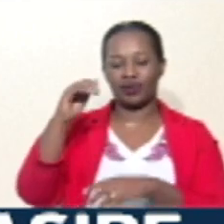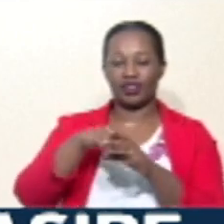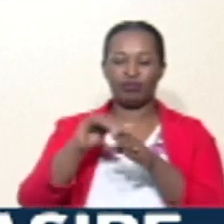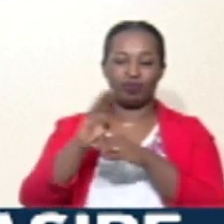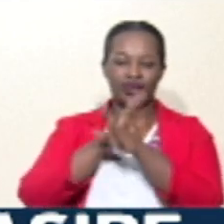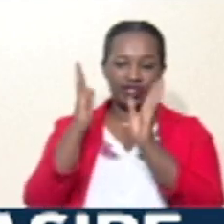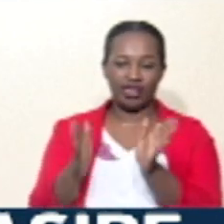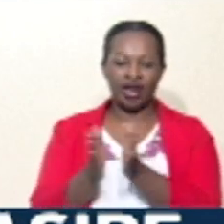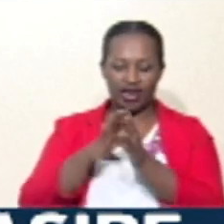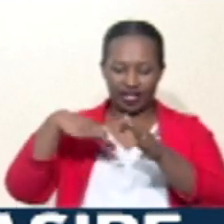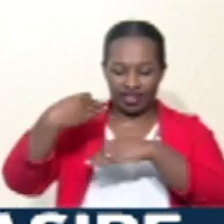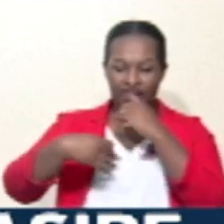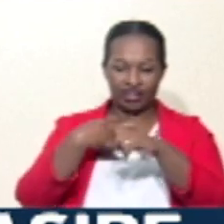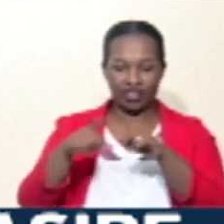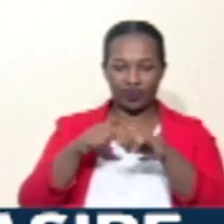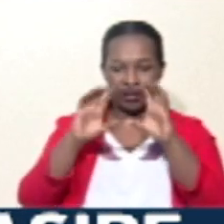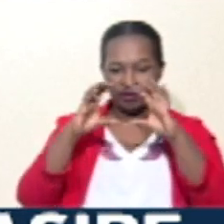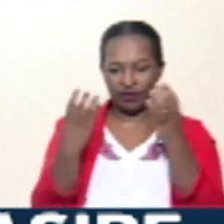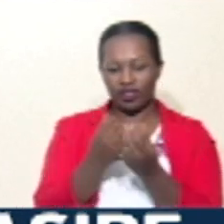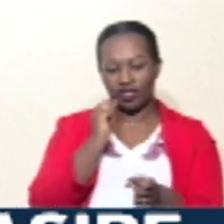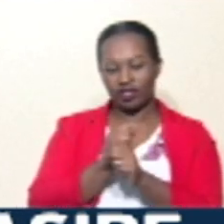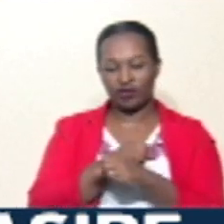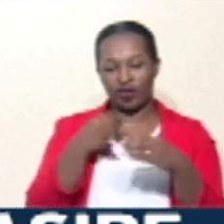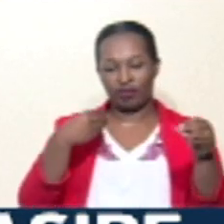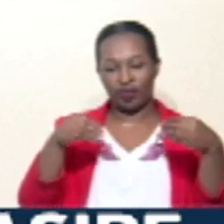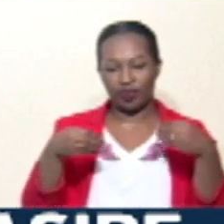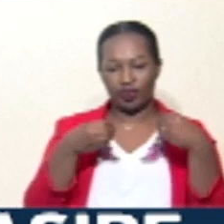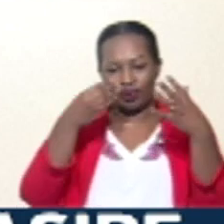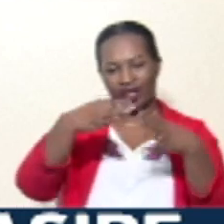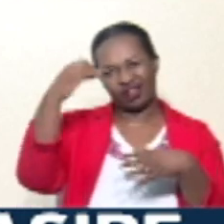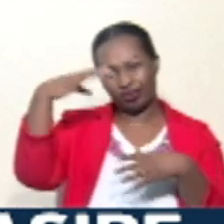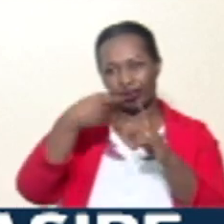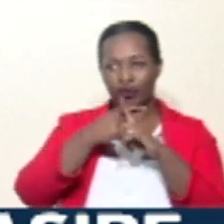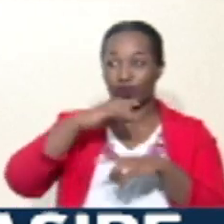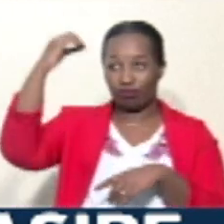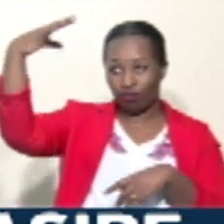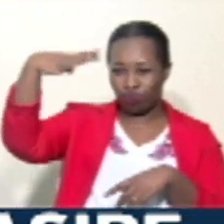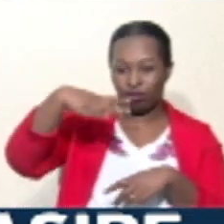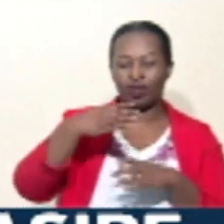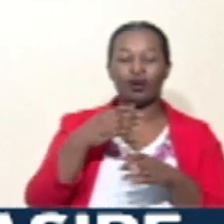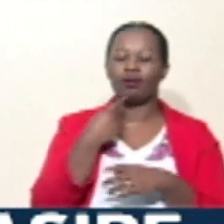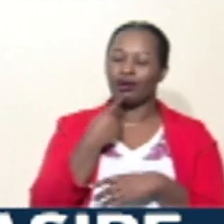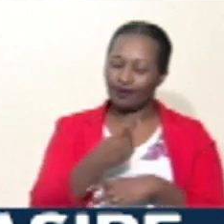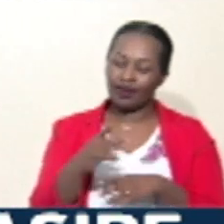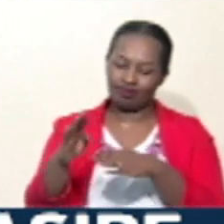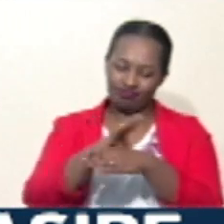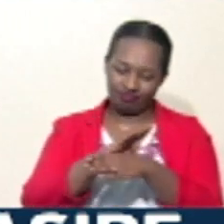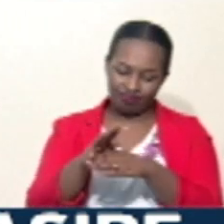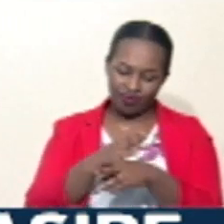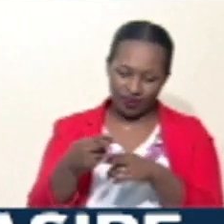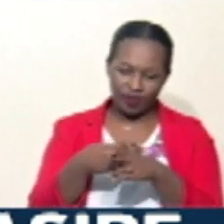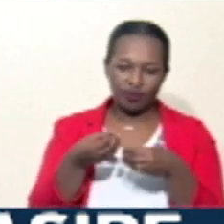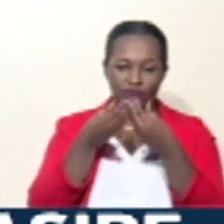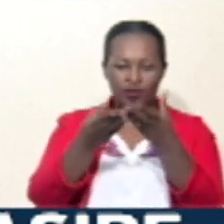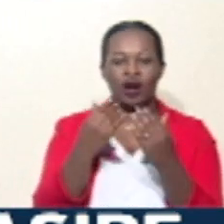n'abagarira inganda zinyuranye ku isi zikora ibikoresho bitanga amashanyarazi akomoka ku mirasire y'izuba, bemeza ko bagiye gushora imari mu kwegereza Abanyarwanda